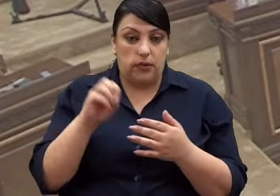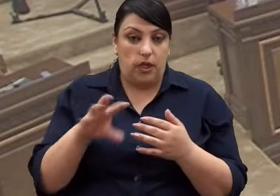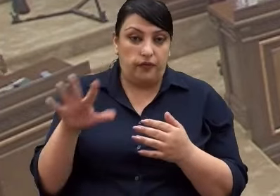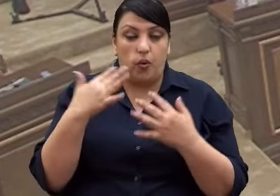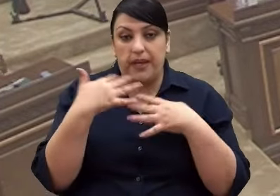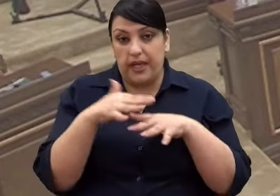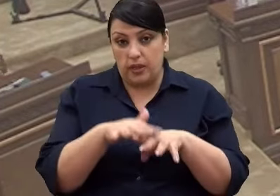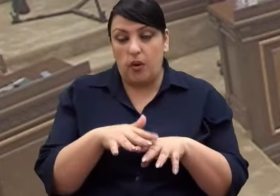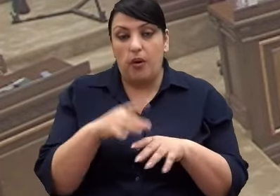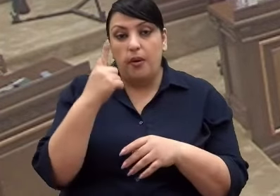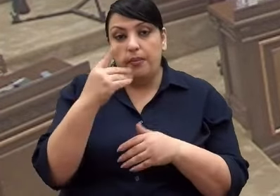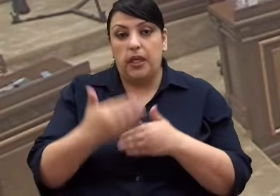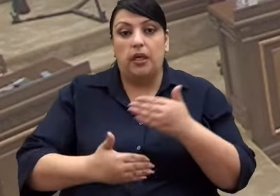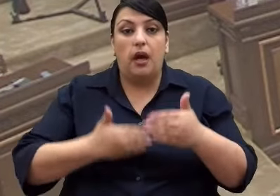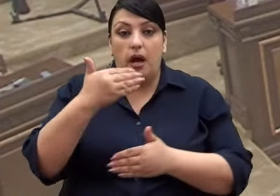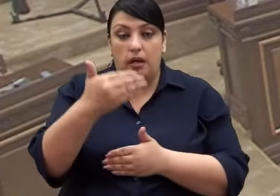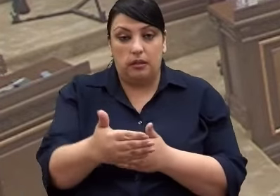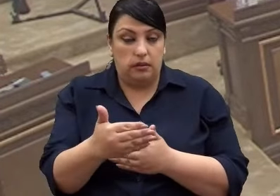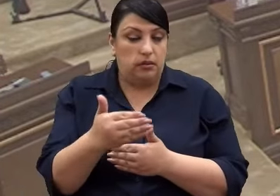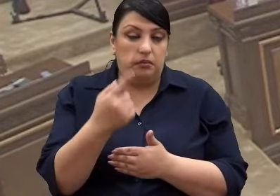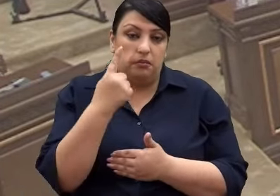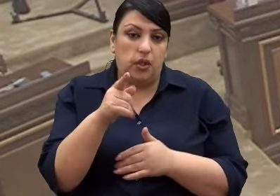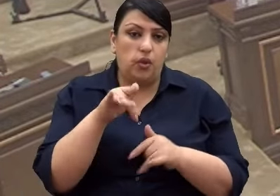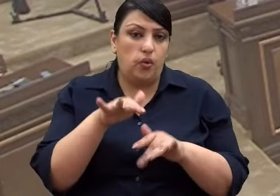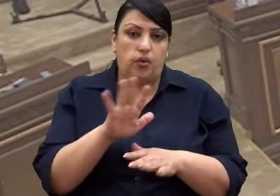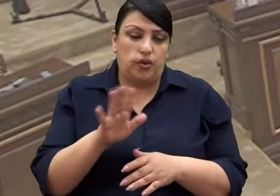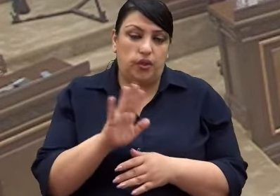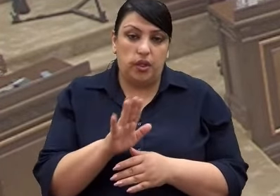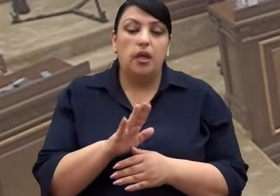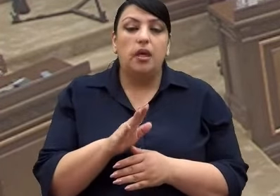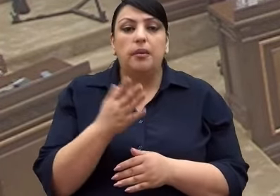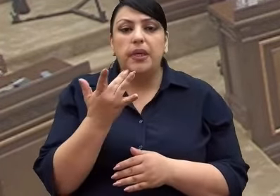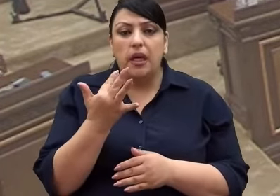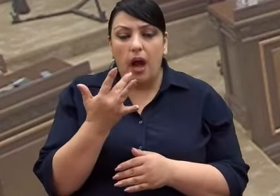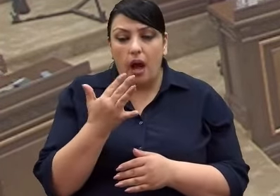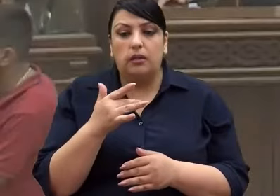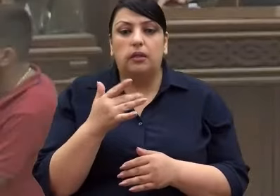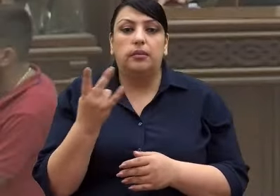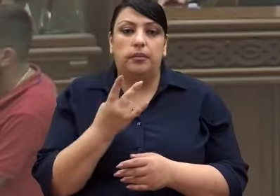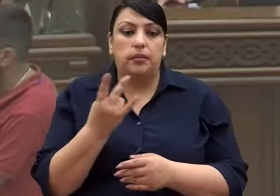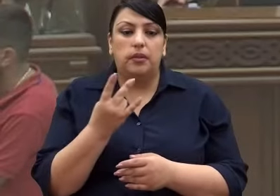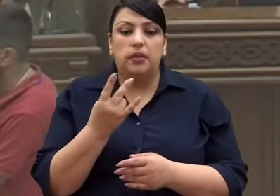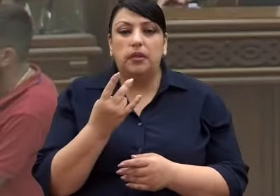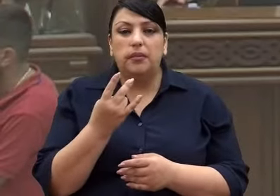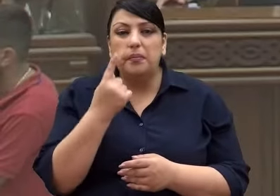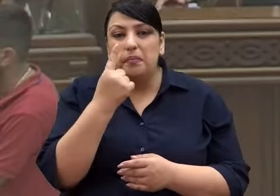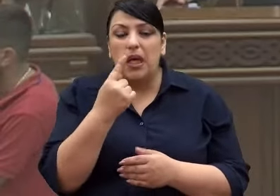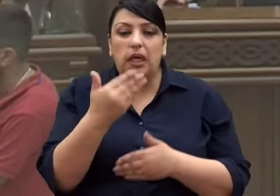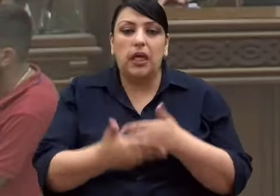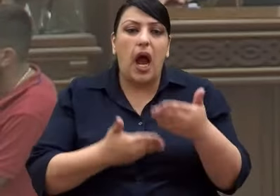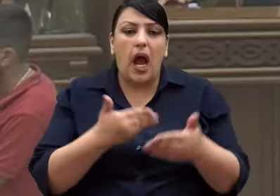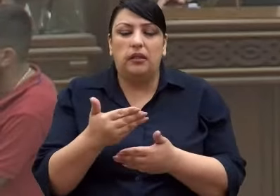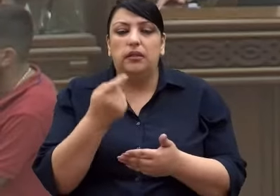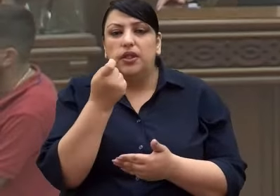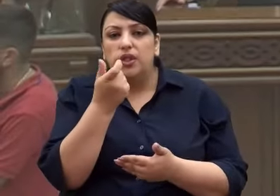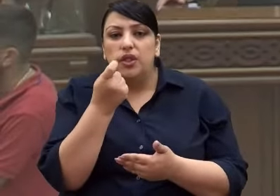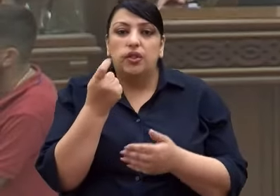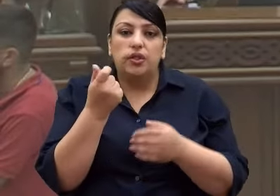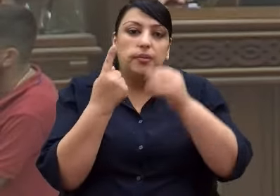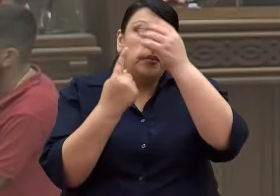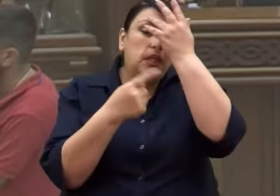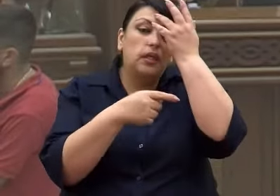ինտեգրումը մեկ քայլանի գործողություն չի, նույնիսկ մի քանի քայլանի գործողություն չի, նույնիսկ մեկ գծի